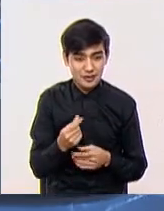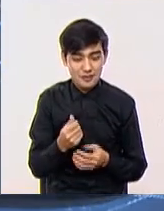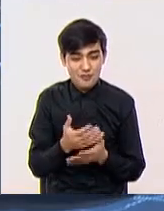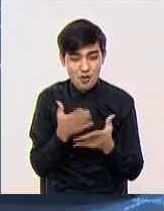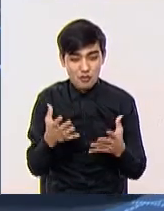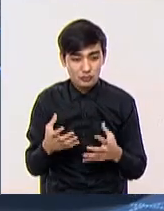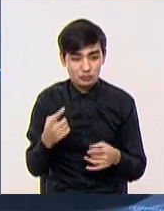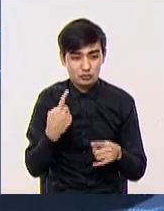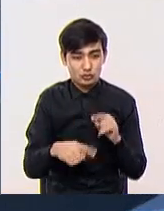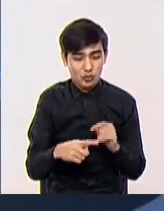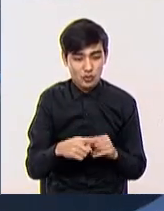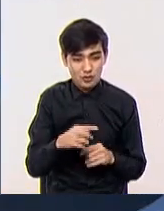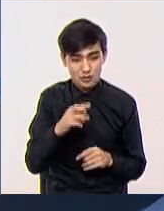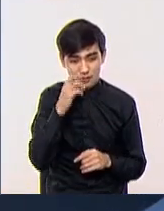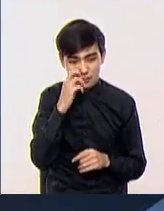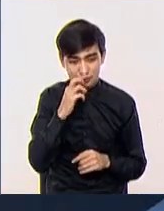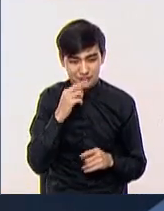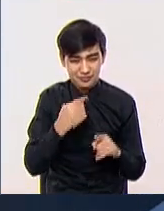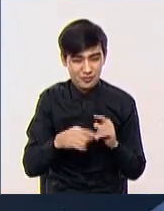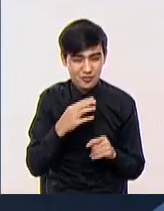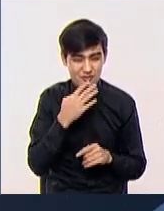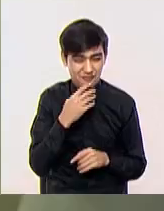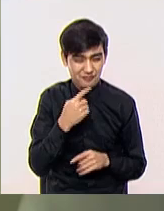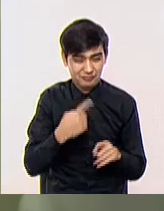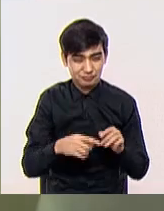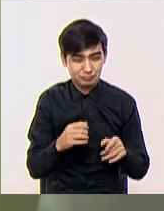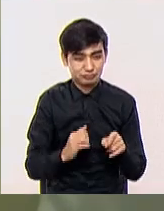қаржысын өзгелдердегі есепшоттарға аударып үлгірген.